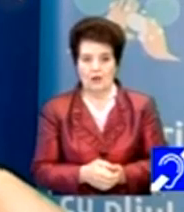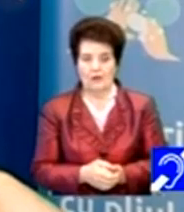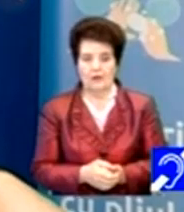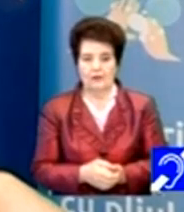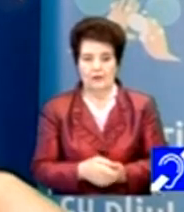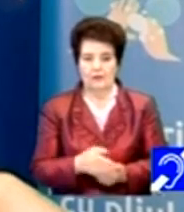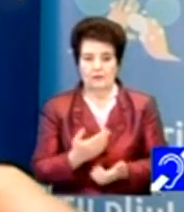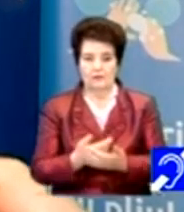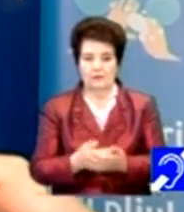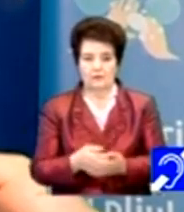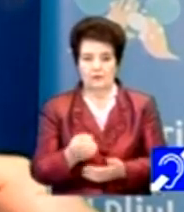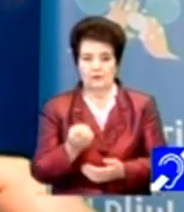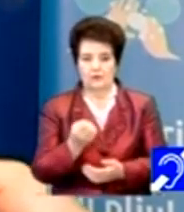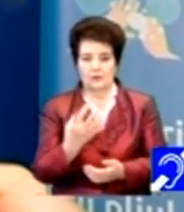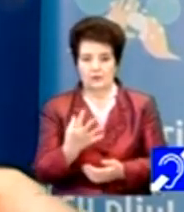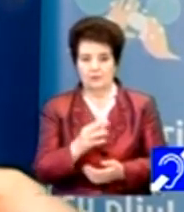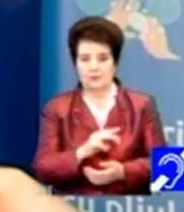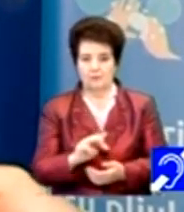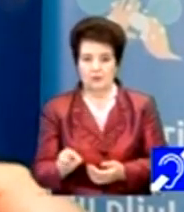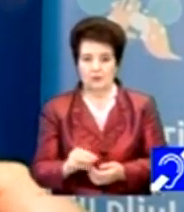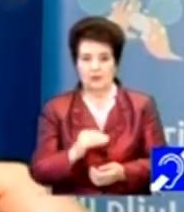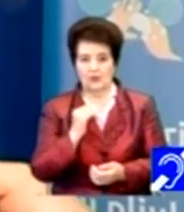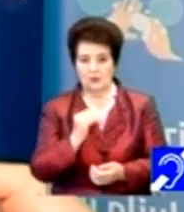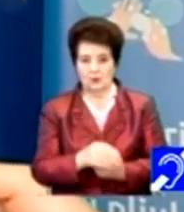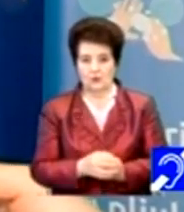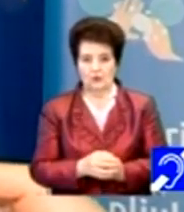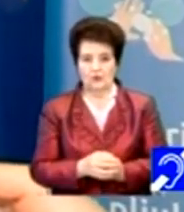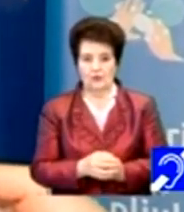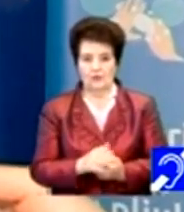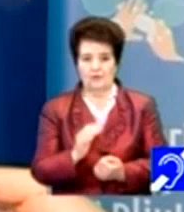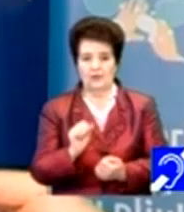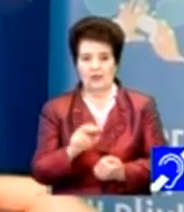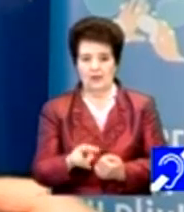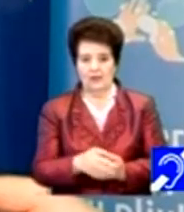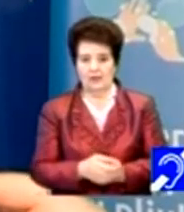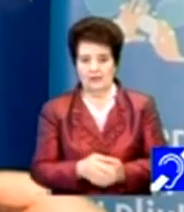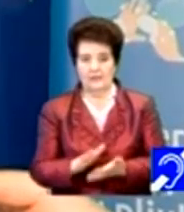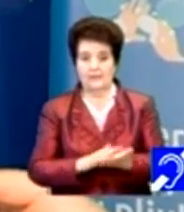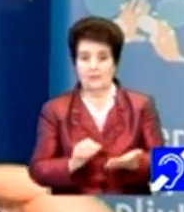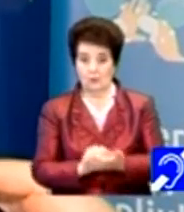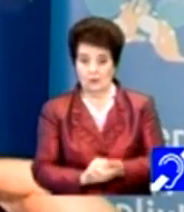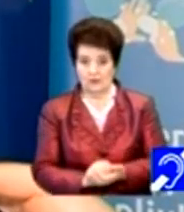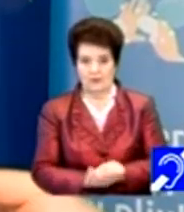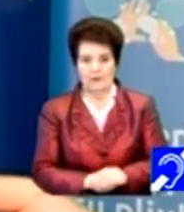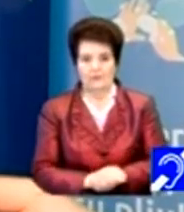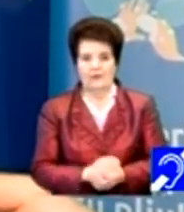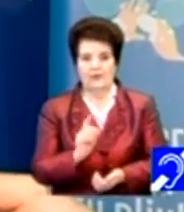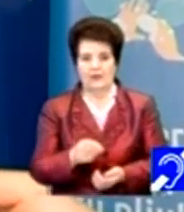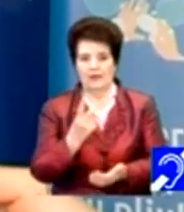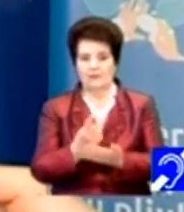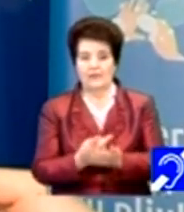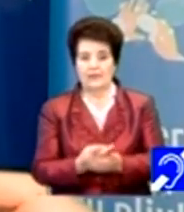expoziție de undeva până la 15 minute e de ajuns ca să fie acest agent viral și să distrus. Dar, având în